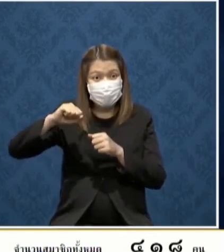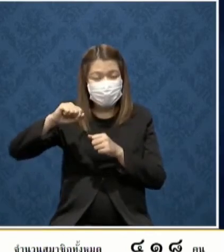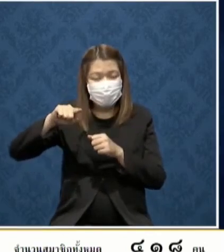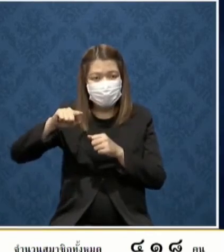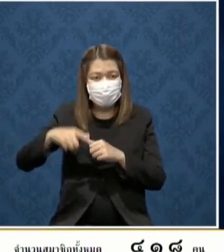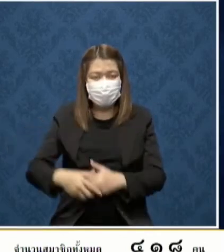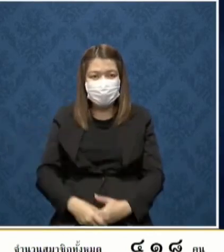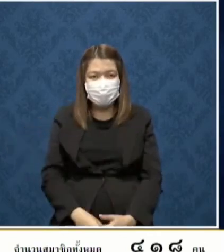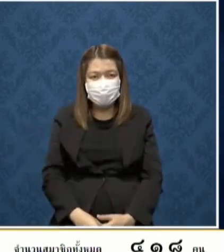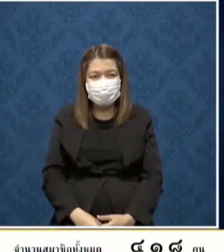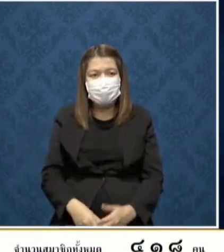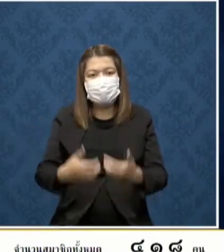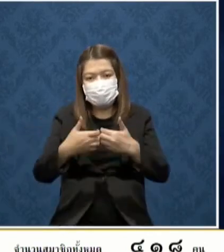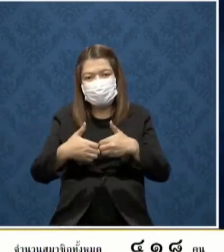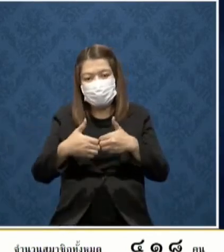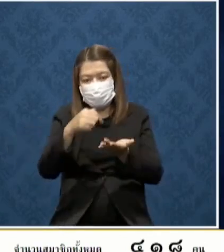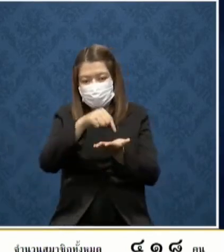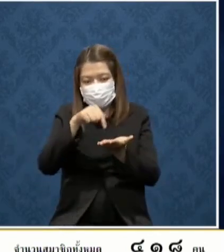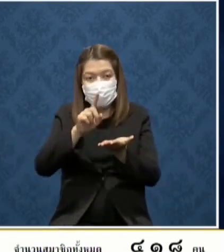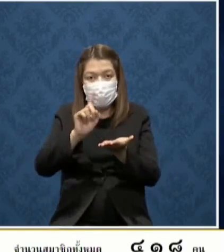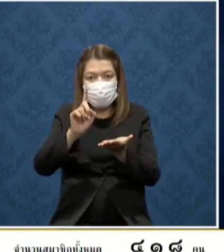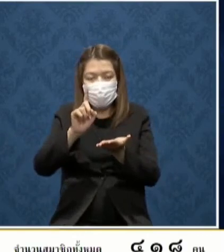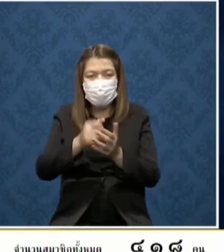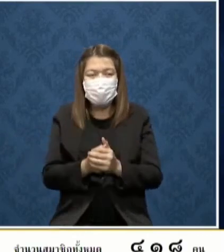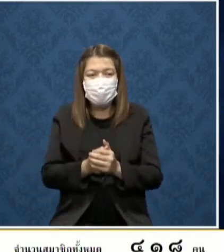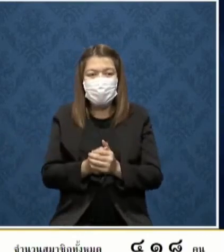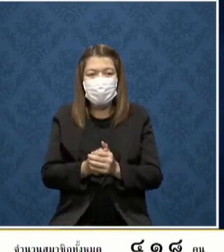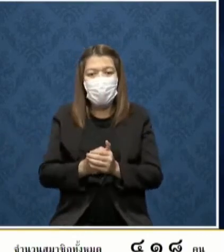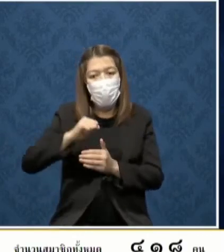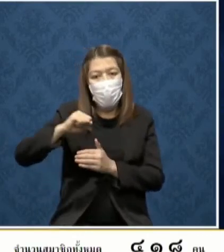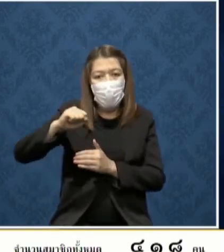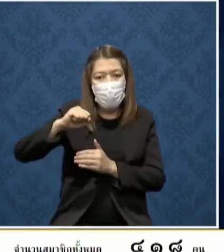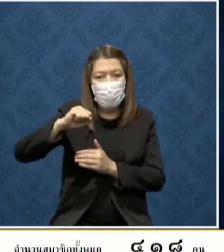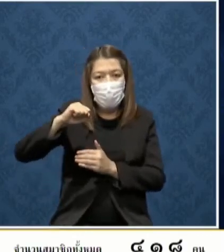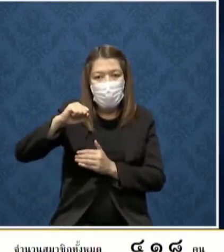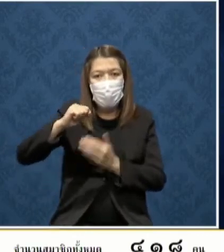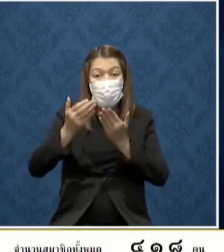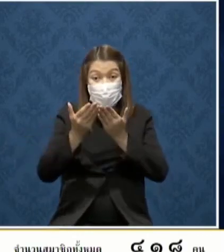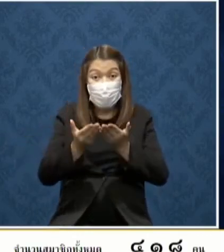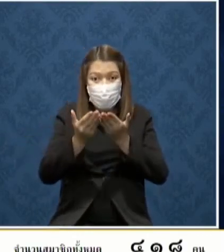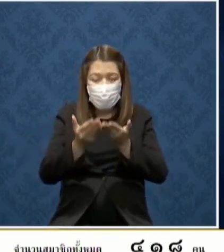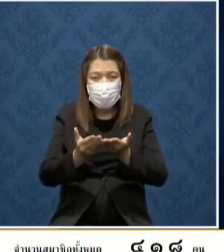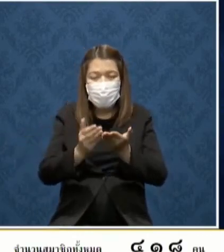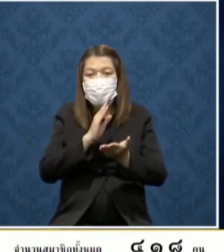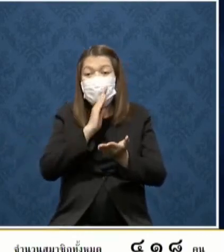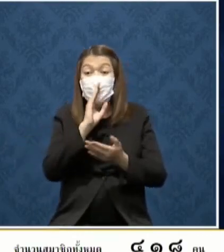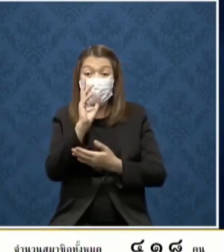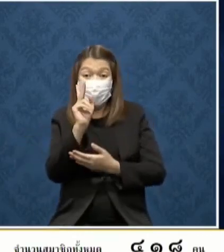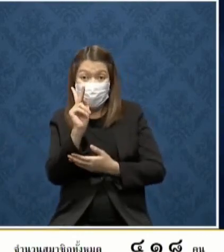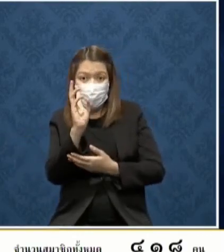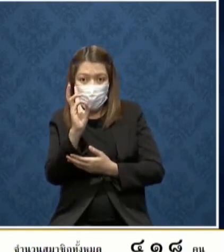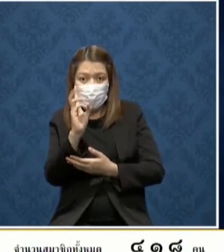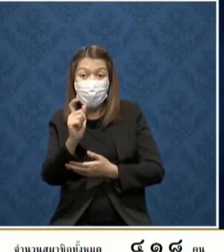แดงใหเหว่าเครื่องยต์อยู่ตรไหนในคตนี้กาบขวาของเรือ ถ้า K6 A